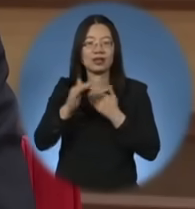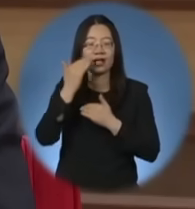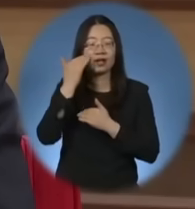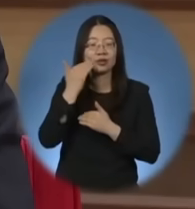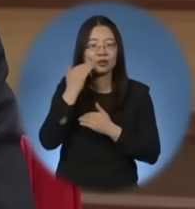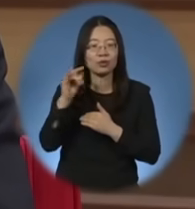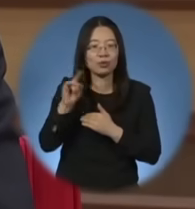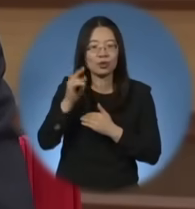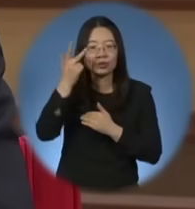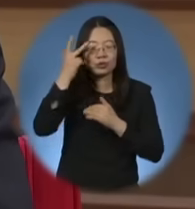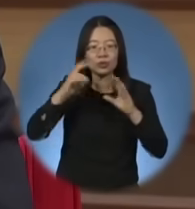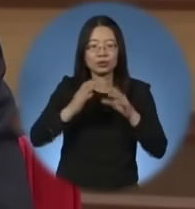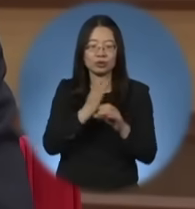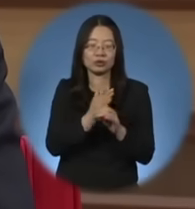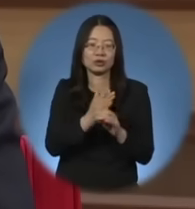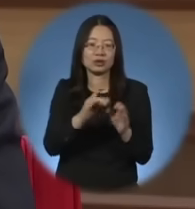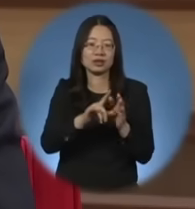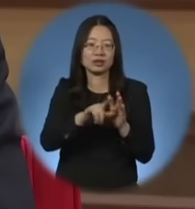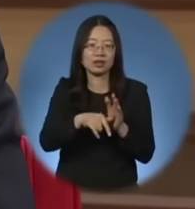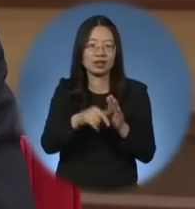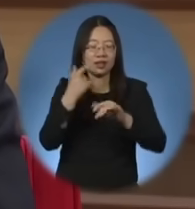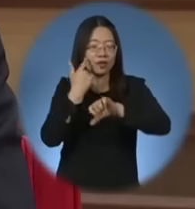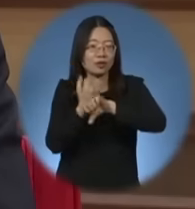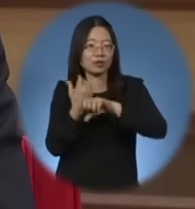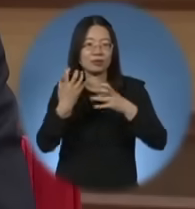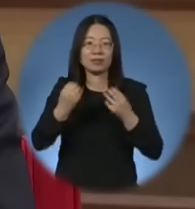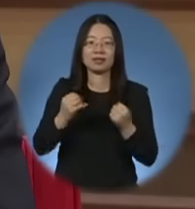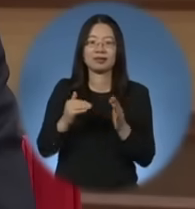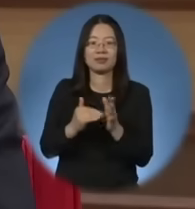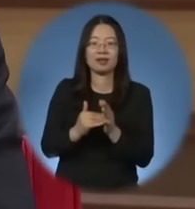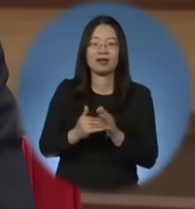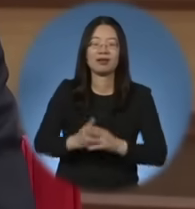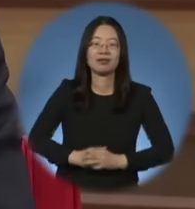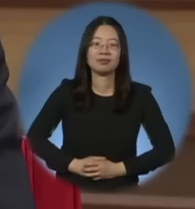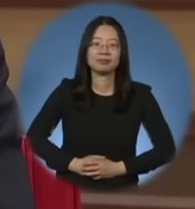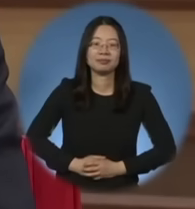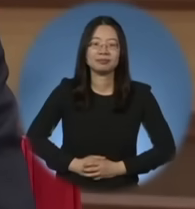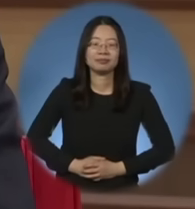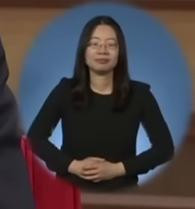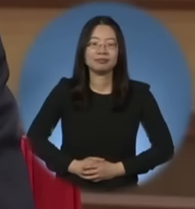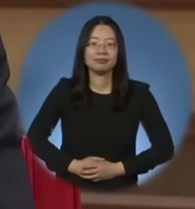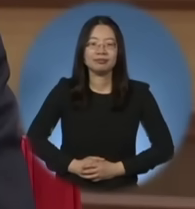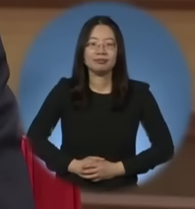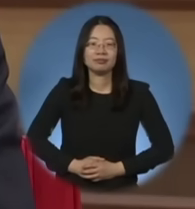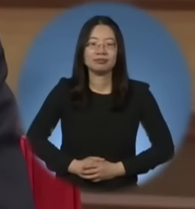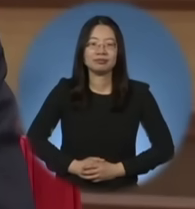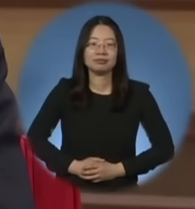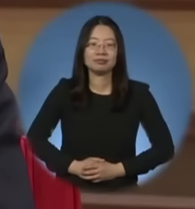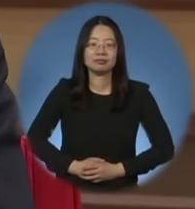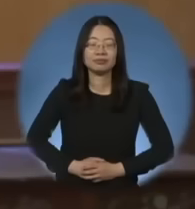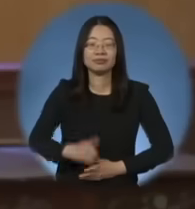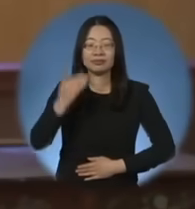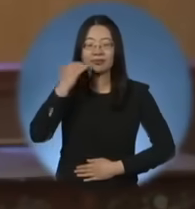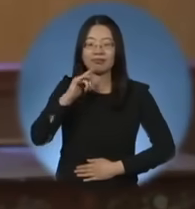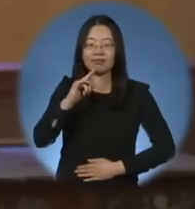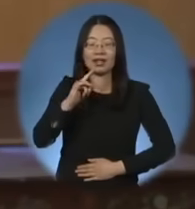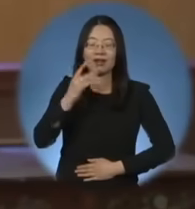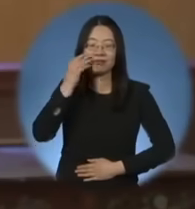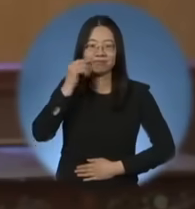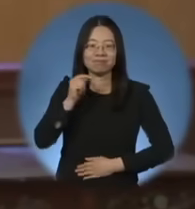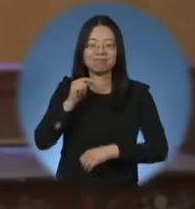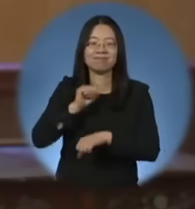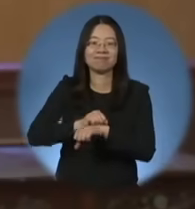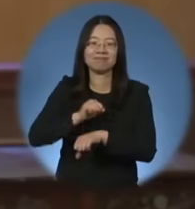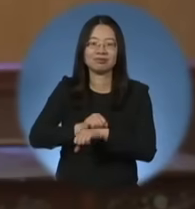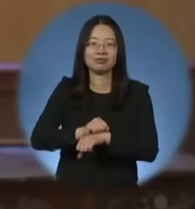한국 중 저저 조선 중기에 연구를 많이 해 왔습니다 대단하십니다 아 보통입니다네 한국말도 참